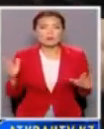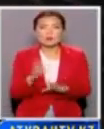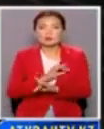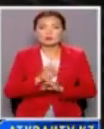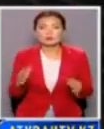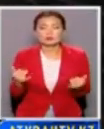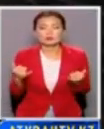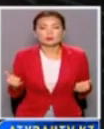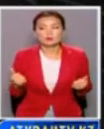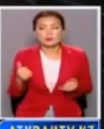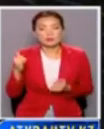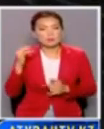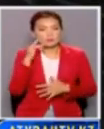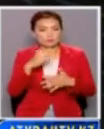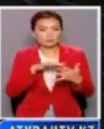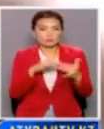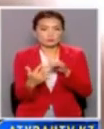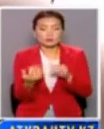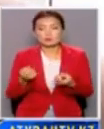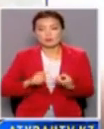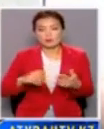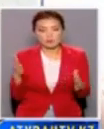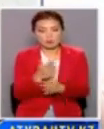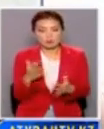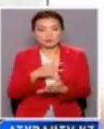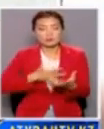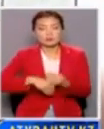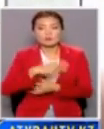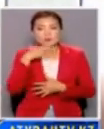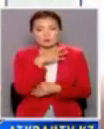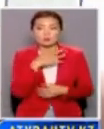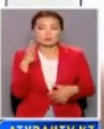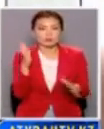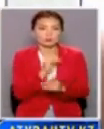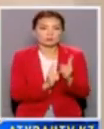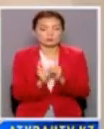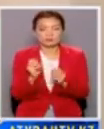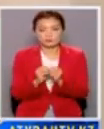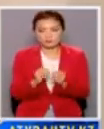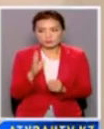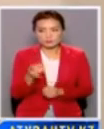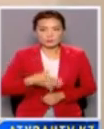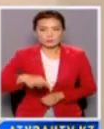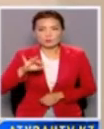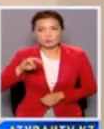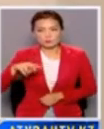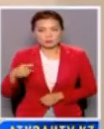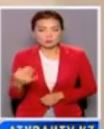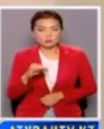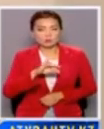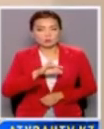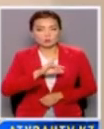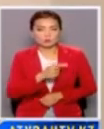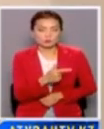Синоптиктердің мәліметінше фронталдық бөліктердің өтуіне байланысты Қазақстанның басым бөлігінде ауа райы тұрақсыз. Өңірде оңтүстік батыстан